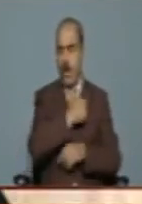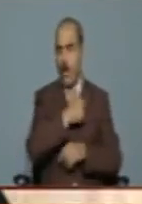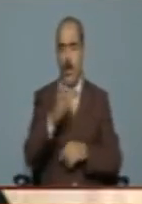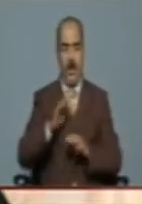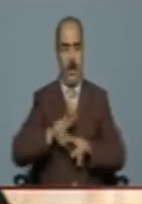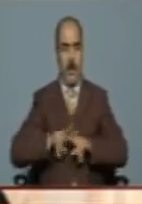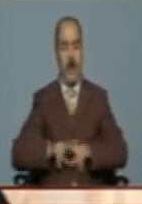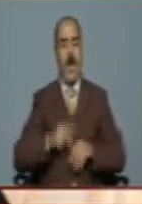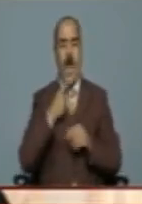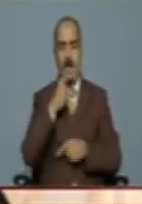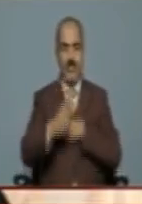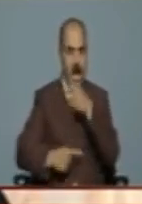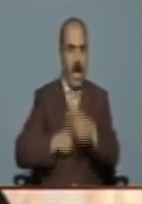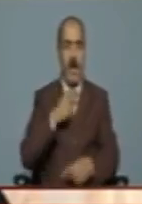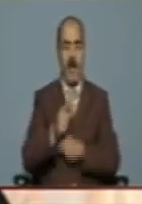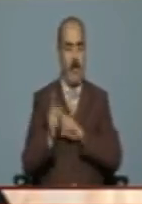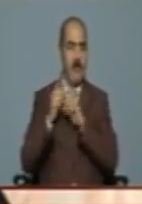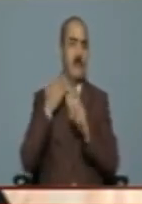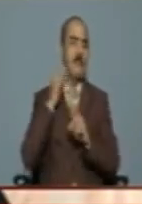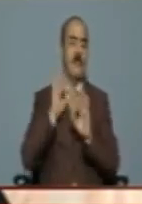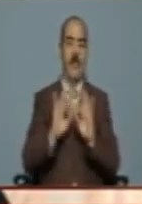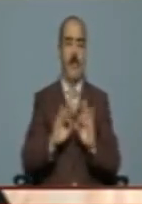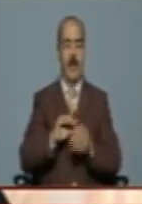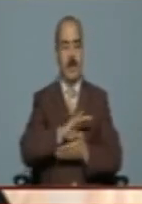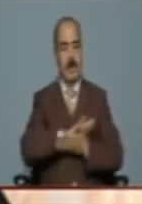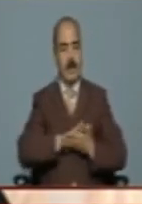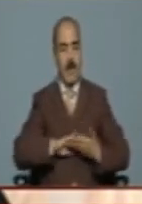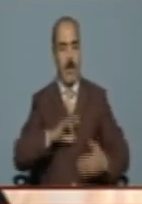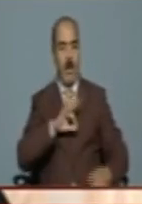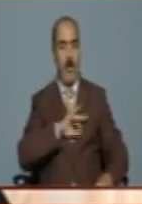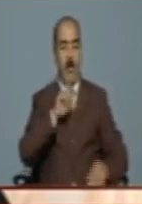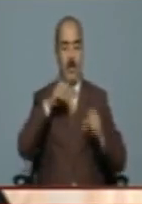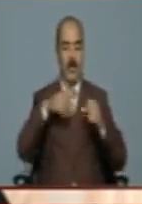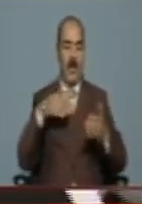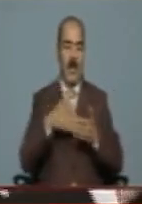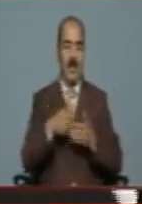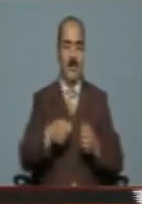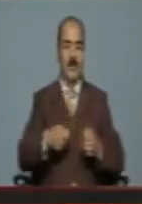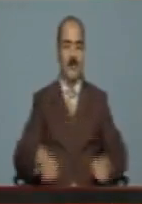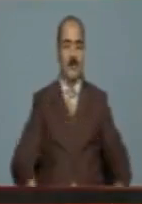المستمرة فخارا وعزة. والسلام عليكم ورحمة الله وبركاته.